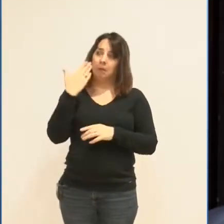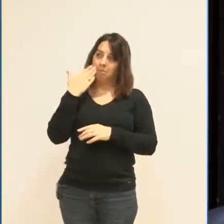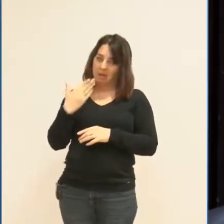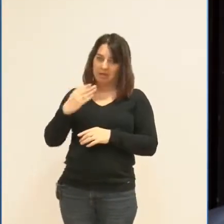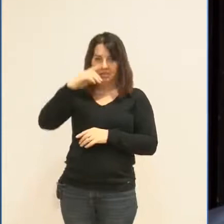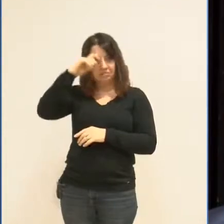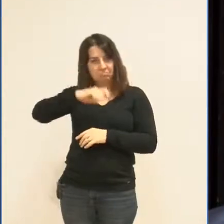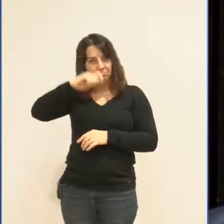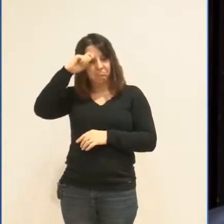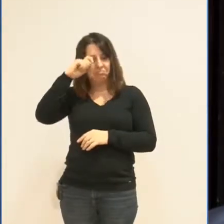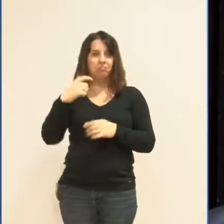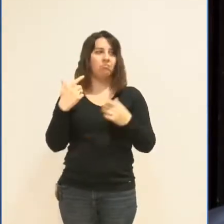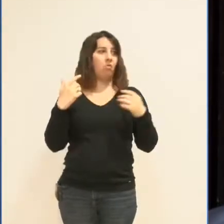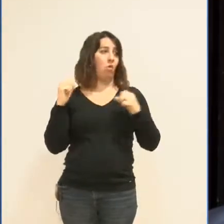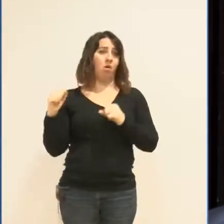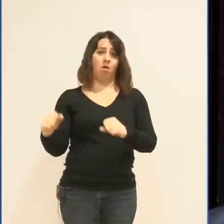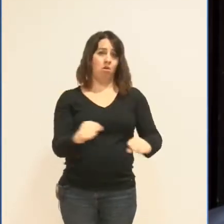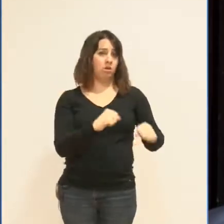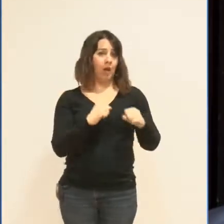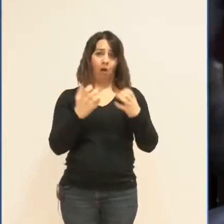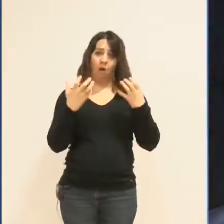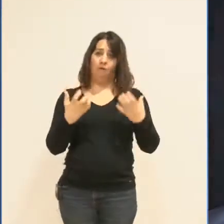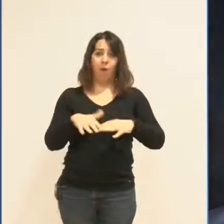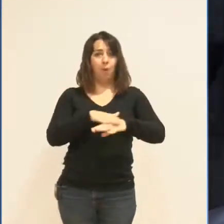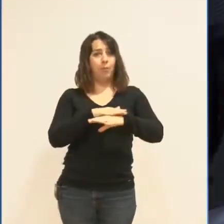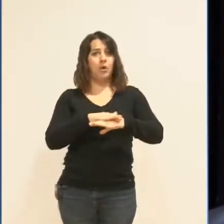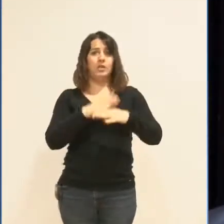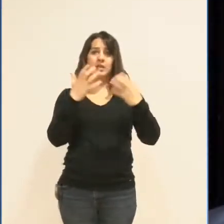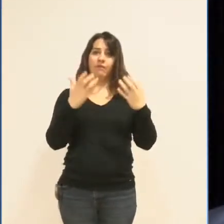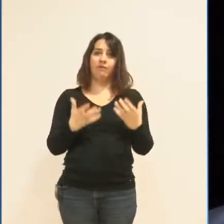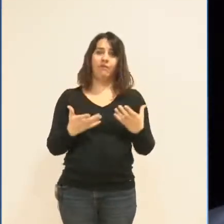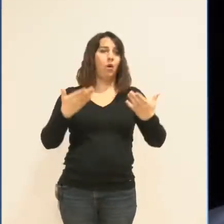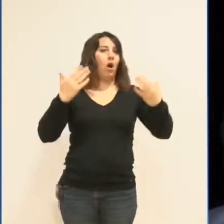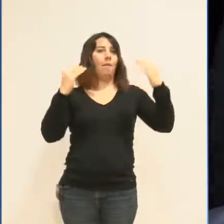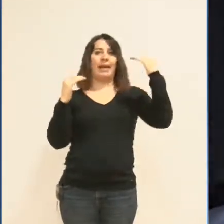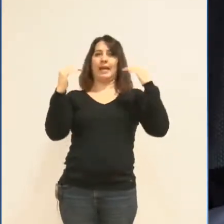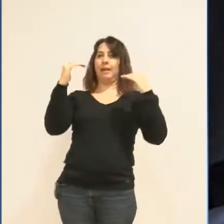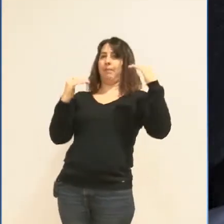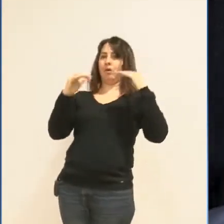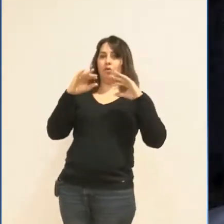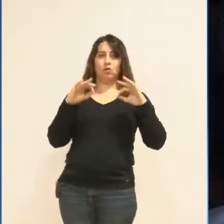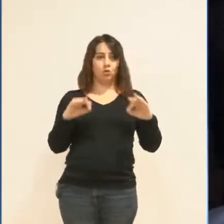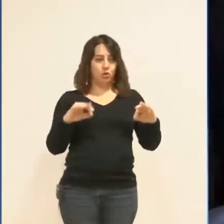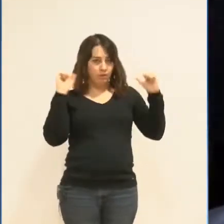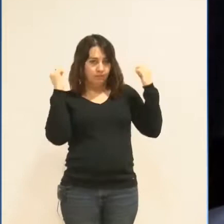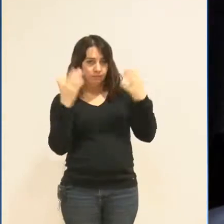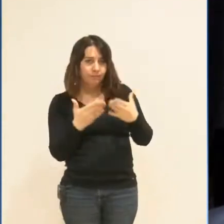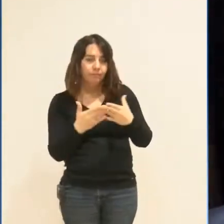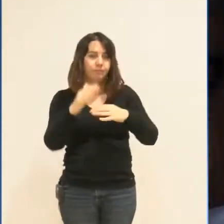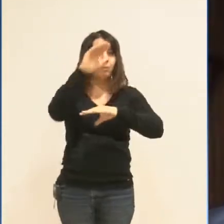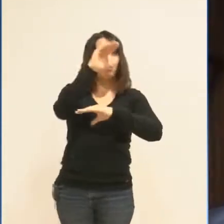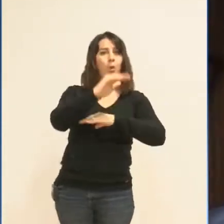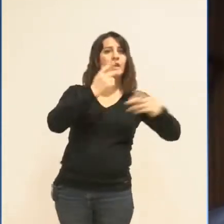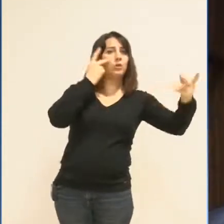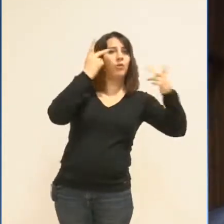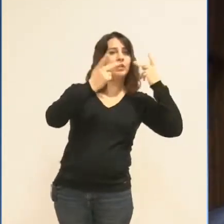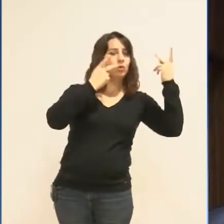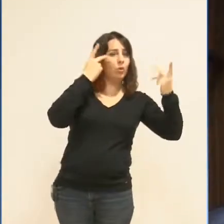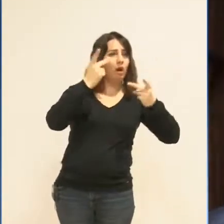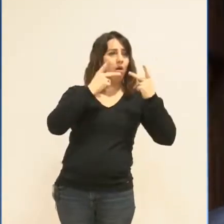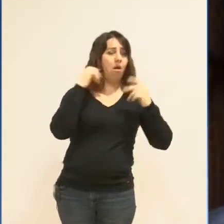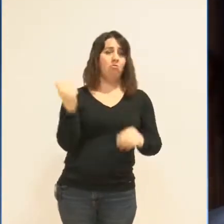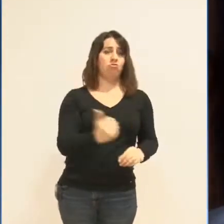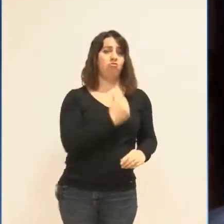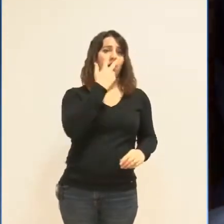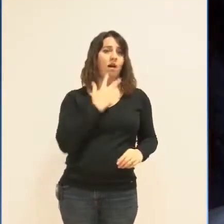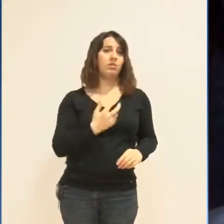Nous partageons la volonté politique d'assurer des grands équilibres, en particulier entre la protection visuelle à laquelle tous les